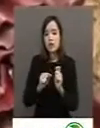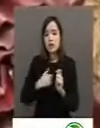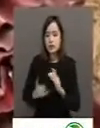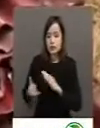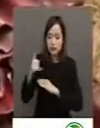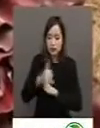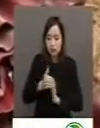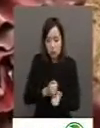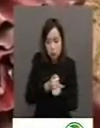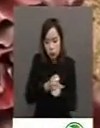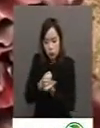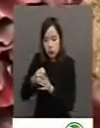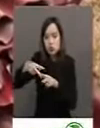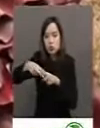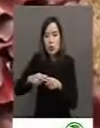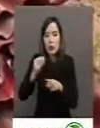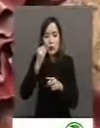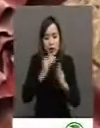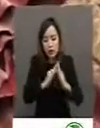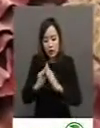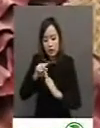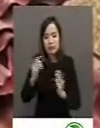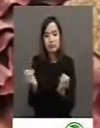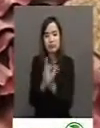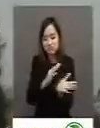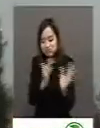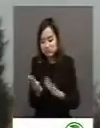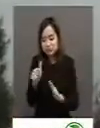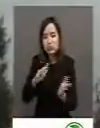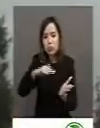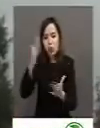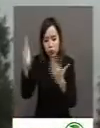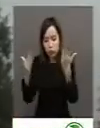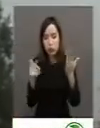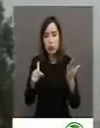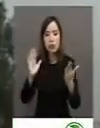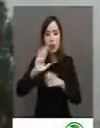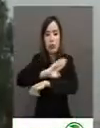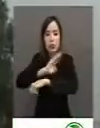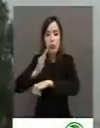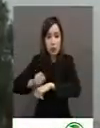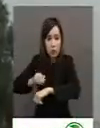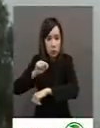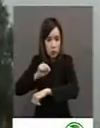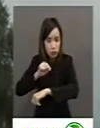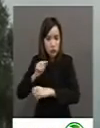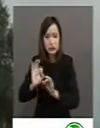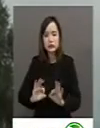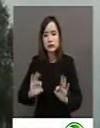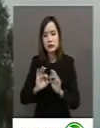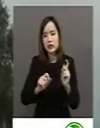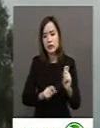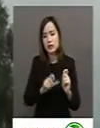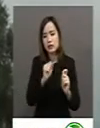ช่วยเหลือซ่อมแซมบ้านเรือนประชาชนที่เสียหายจากพายุฝนพัดถล่มบนเทือกเขาภูพานโดยเฉพาะในพื้นที่อำเภอสองดา